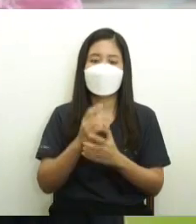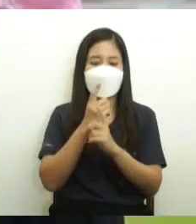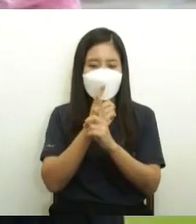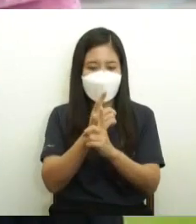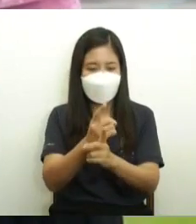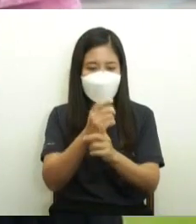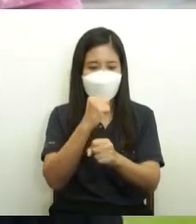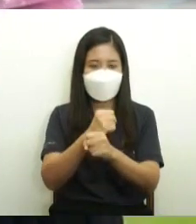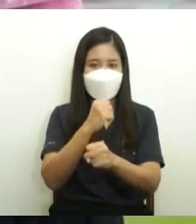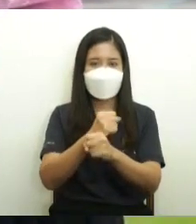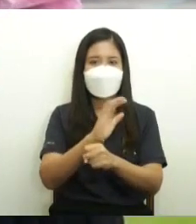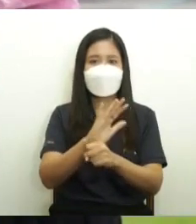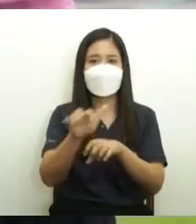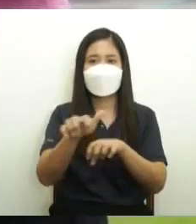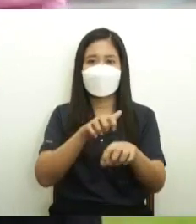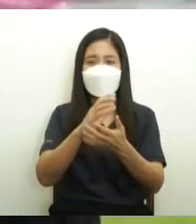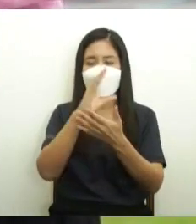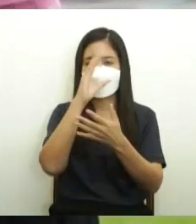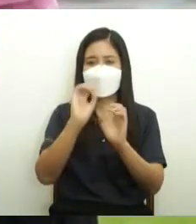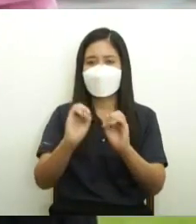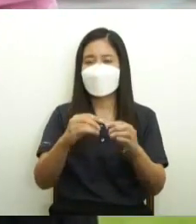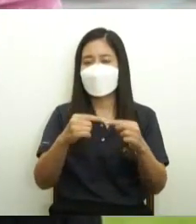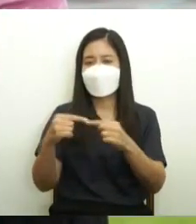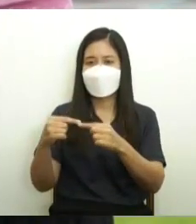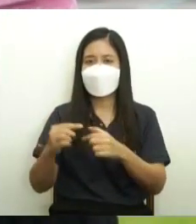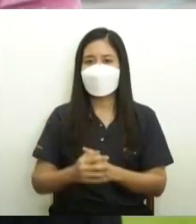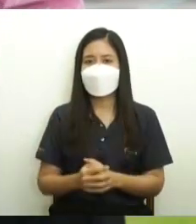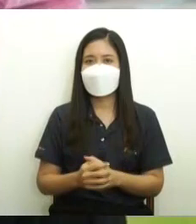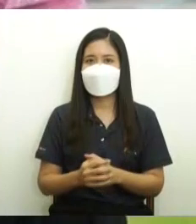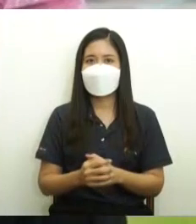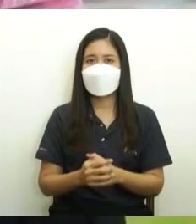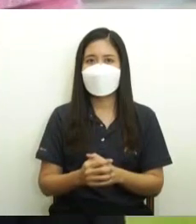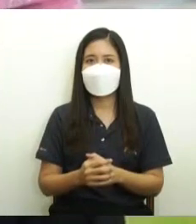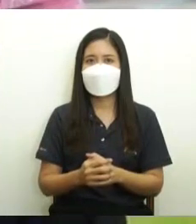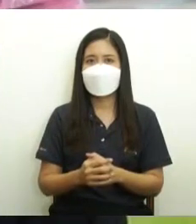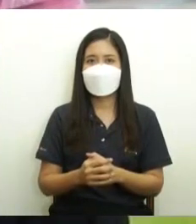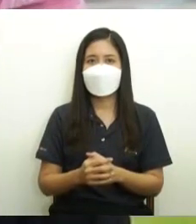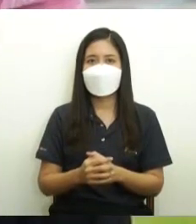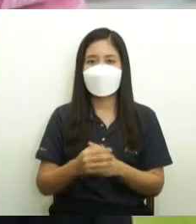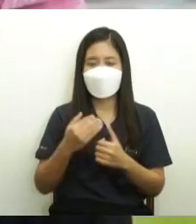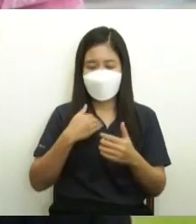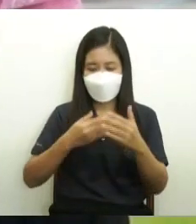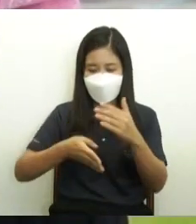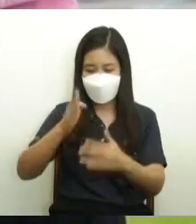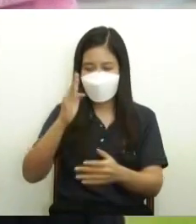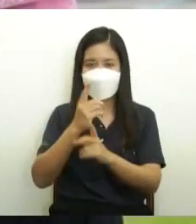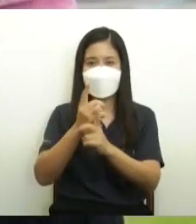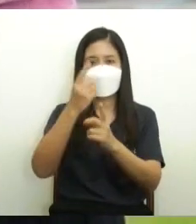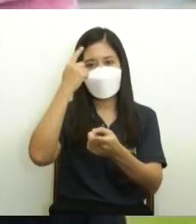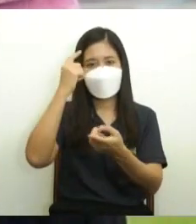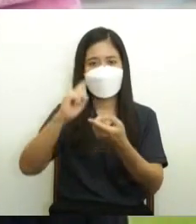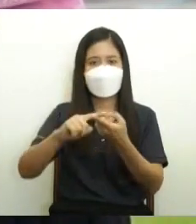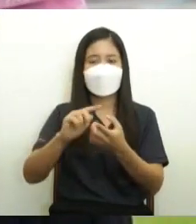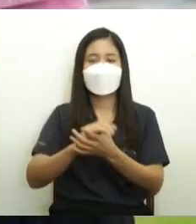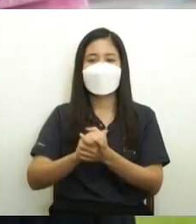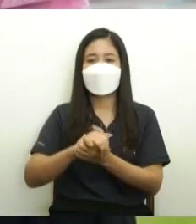ำเนินงานการจัดการเรียนการสอนอย่างต่อเนื่องค่ะ เพื่อให้การดำเนินงานบรรลุตามวัตถุประสงค์ทางสำนักงานเขตพื้น